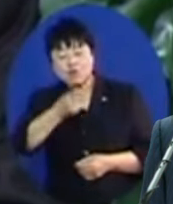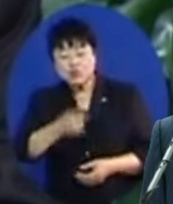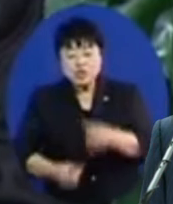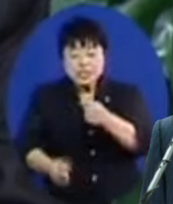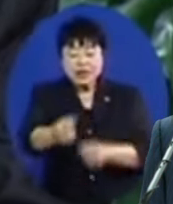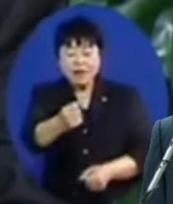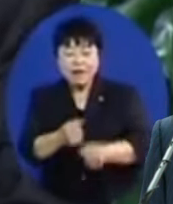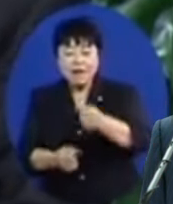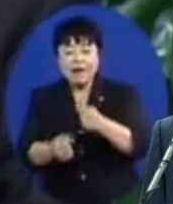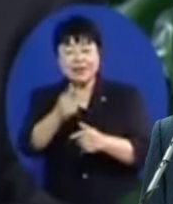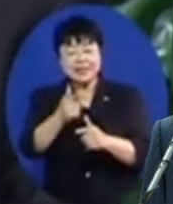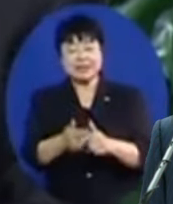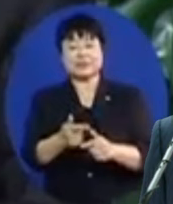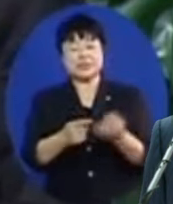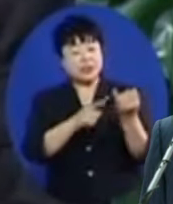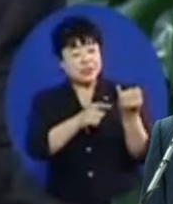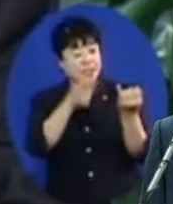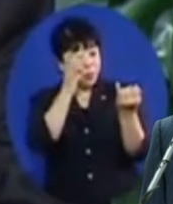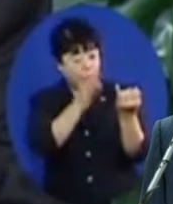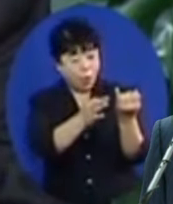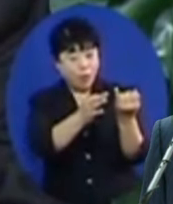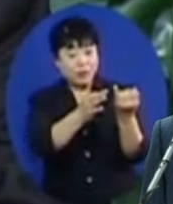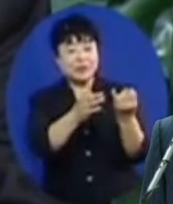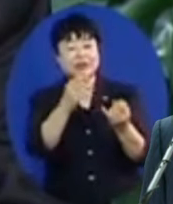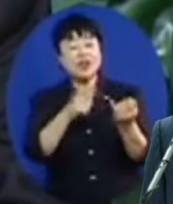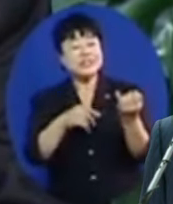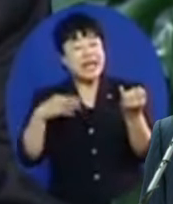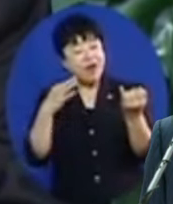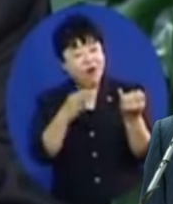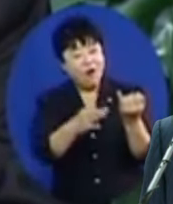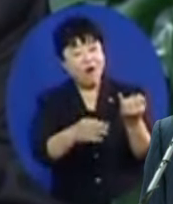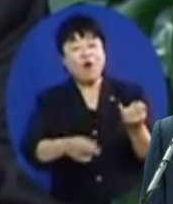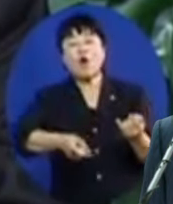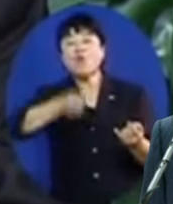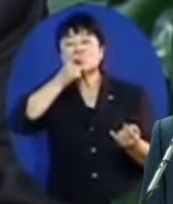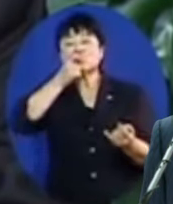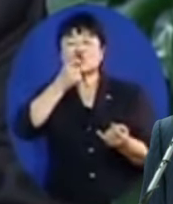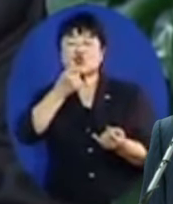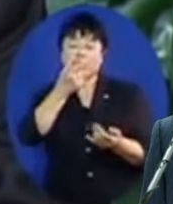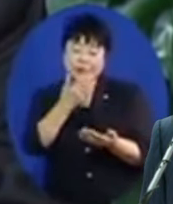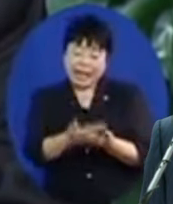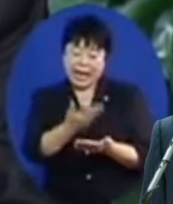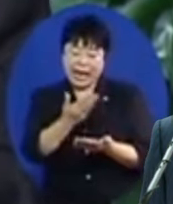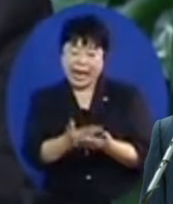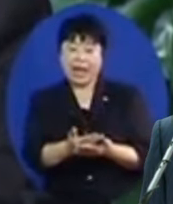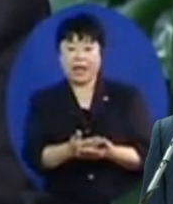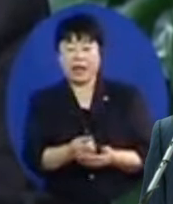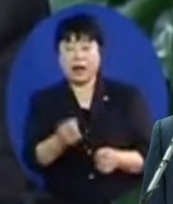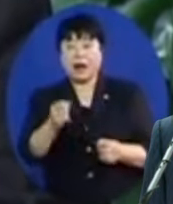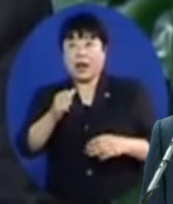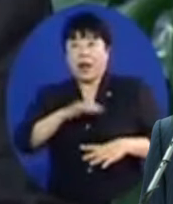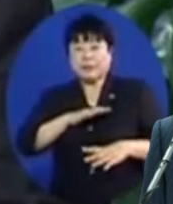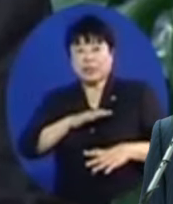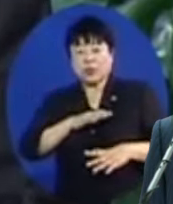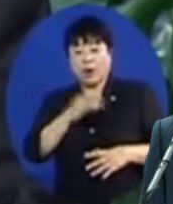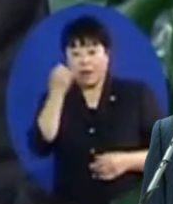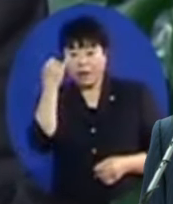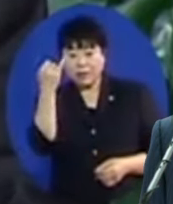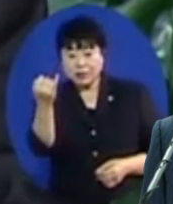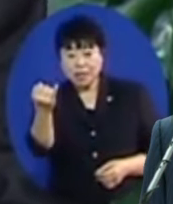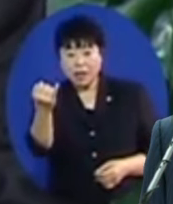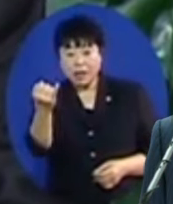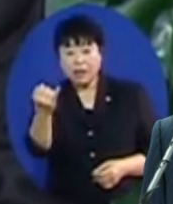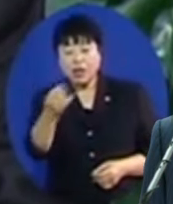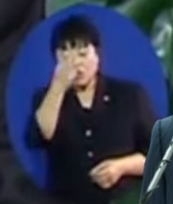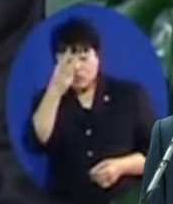시작하는 것입니다. 예수님께서 그 여자를 보고, 여자여 물을 내게 좀 주십시오. 깜짝 놀랍니다. 여자가,